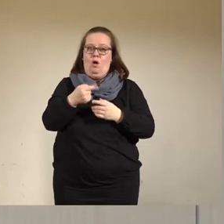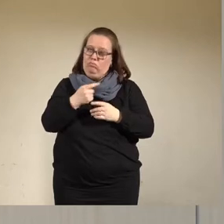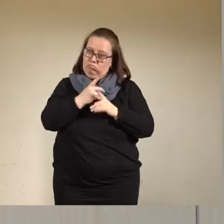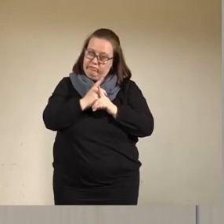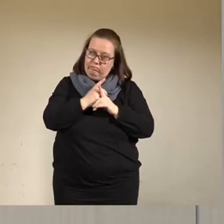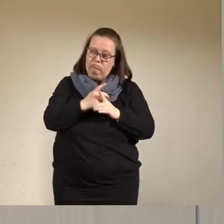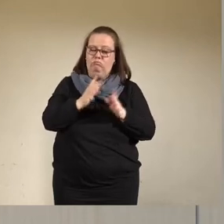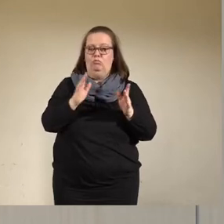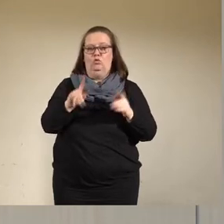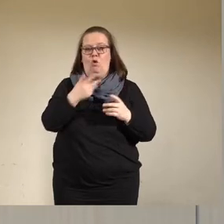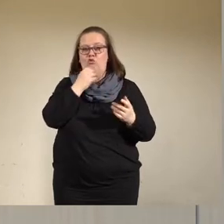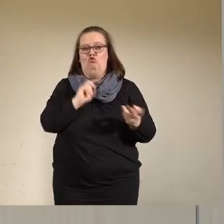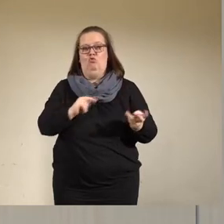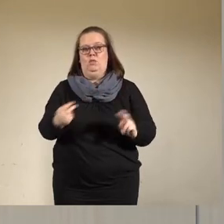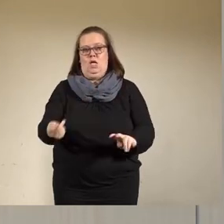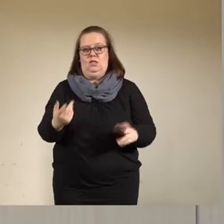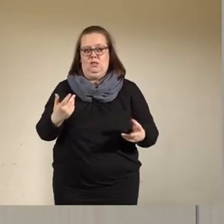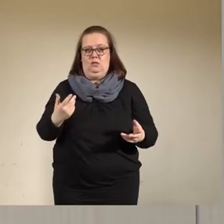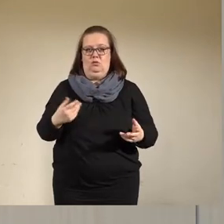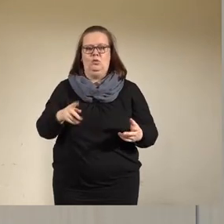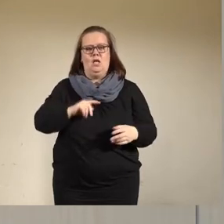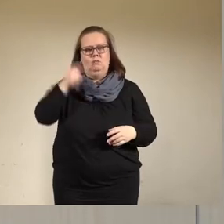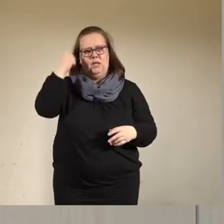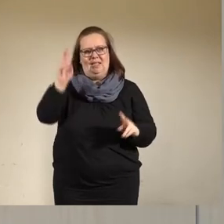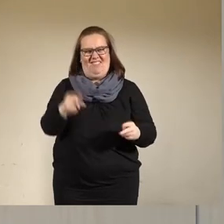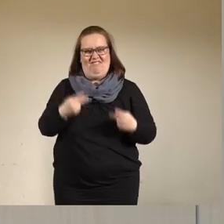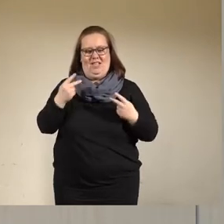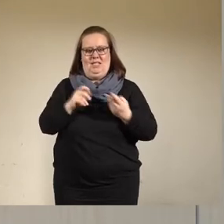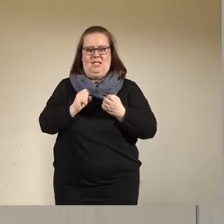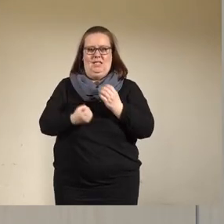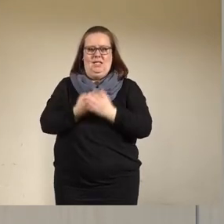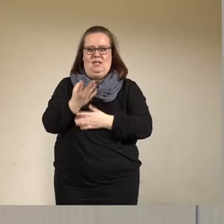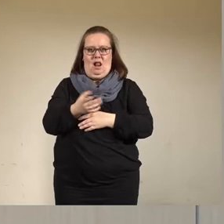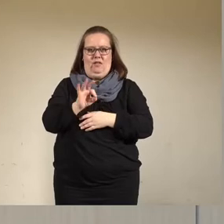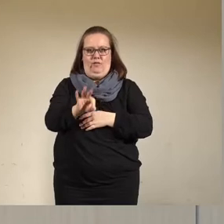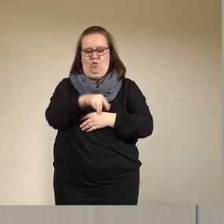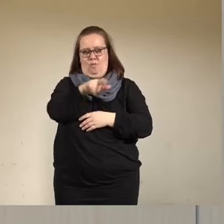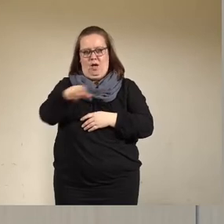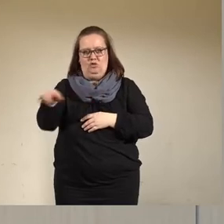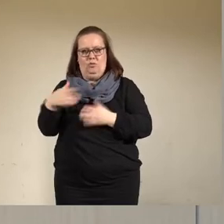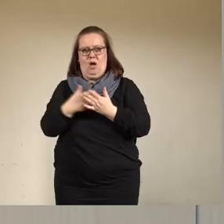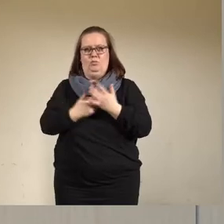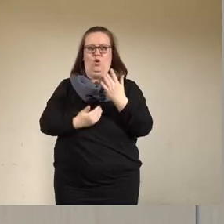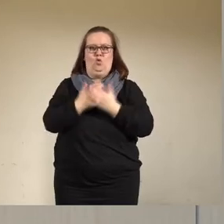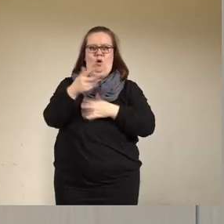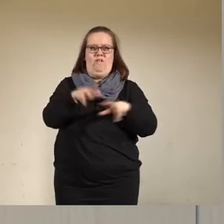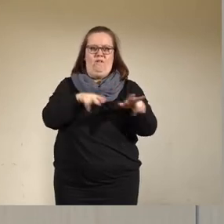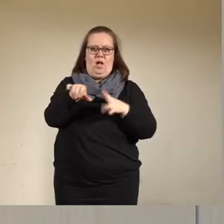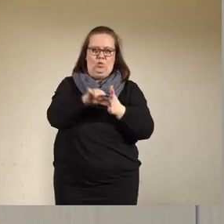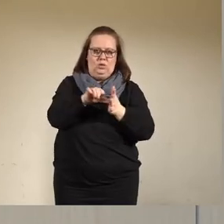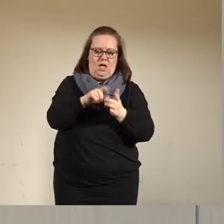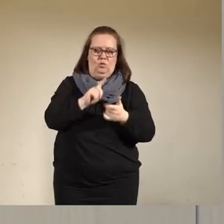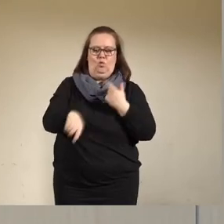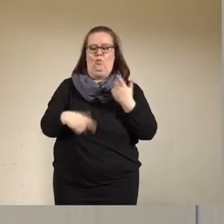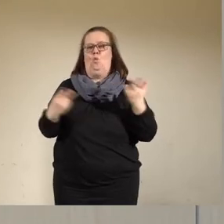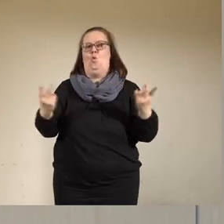diesen fest und wir wollen sie umsetzen. Ich glaube, das ist ein ganz wichtiges Signal, gerade wenn ich an das neue Verwaltungszentrum denke, auch wenn